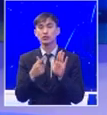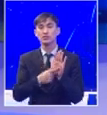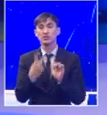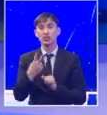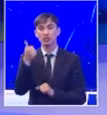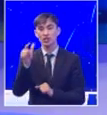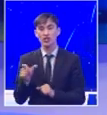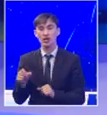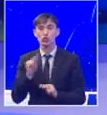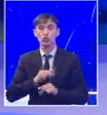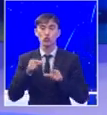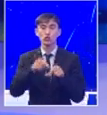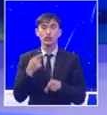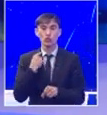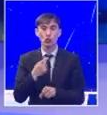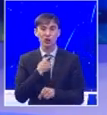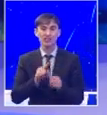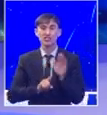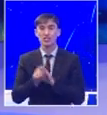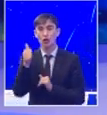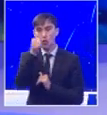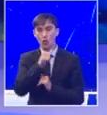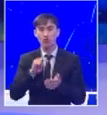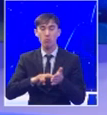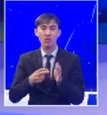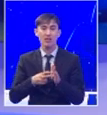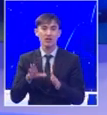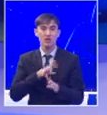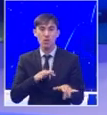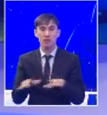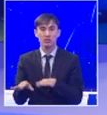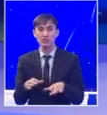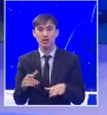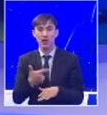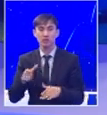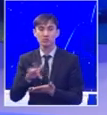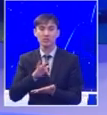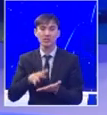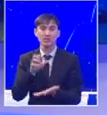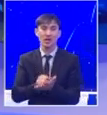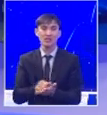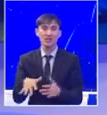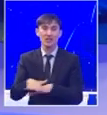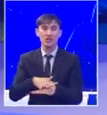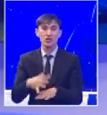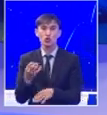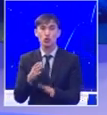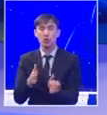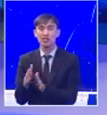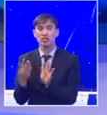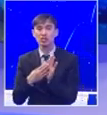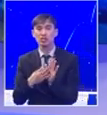772 человека трудоустроено в Талдыкургане с начала года. В планах охватить мерами содействия городским центрам занятости населения еще